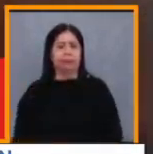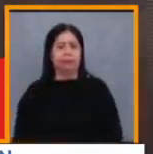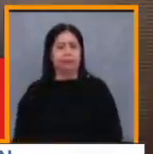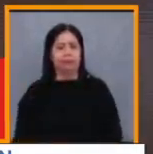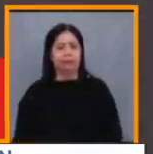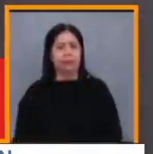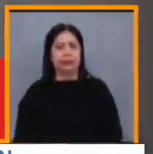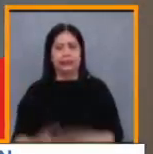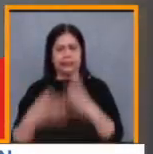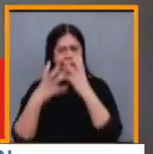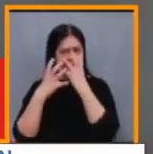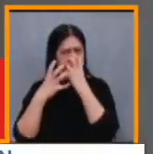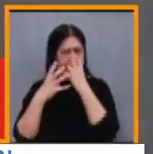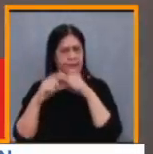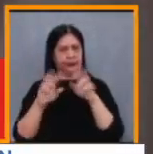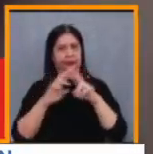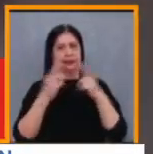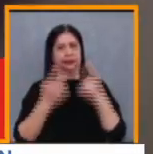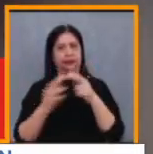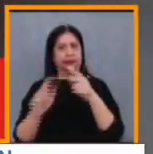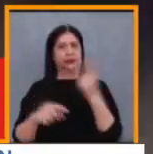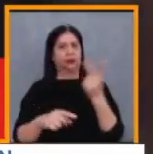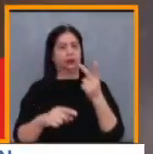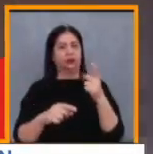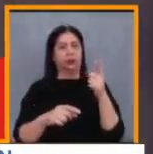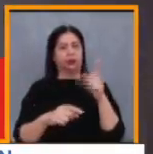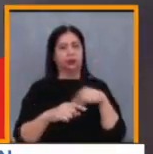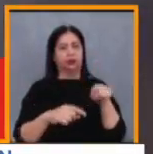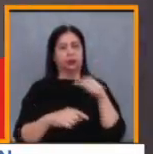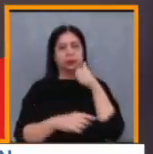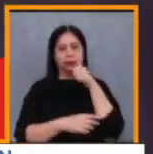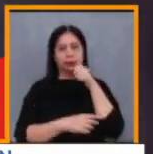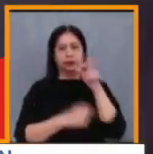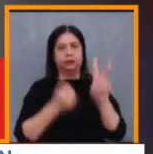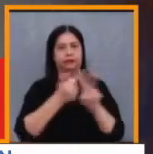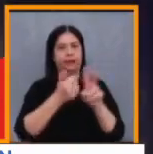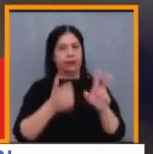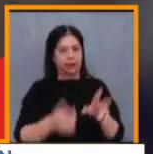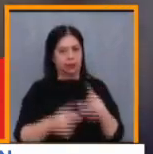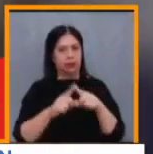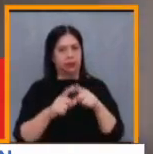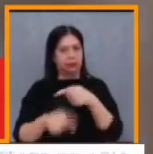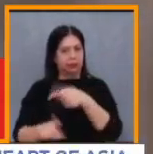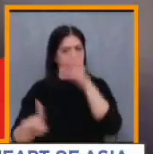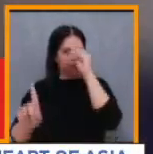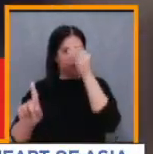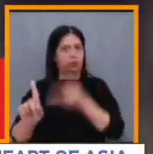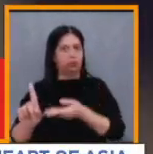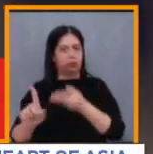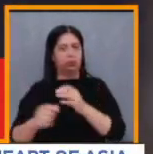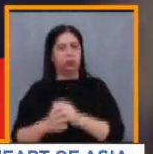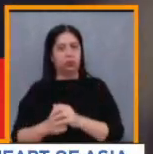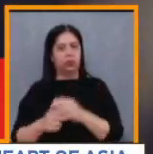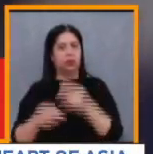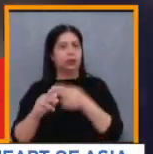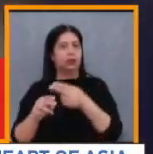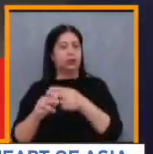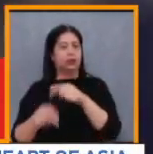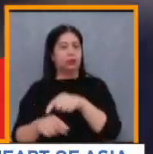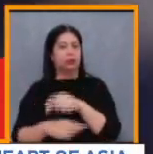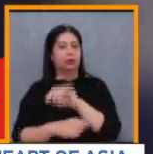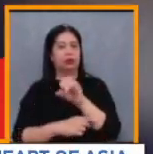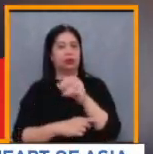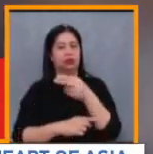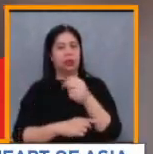Nanggagalaiti ang mga kaanak ng 21 taong gulang na babaeng biktima umano ng lalaking ito. Kinilala ang suspect na si John Cedric Valdez